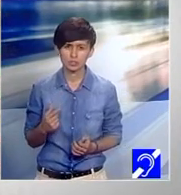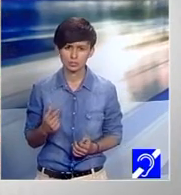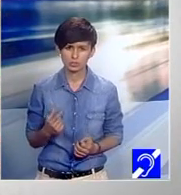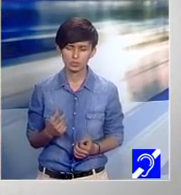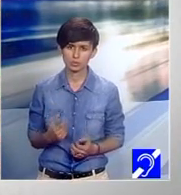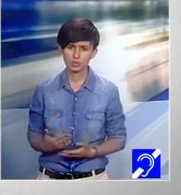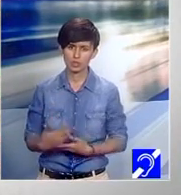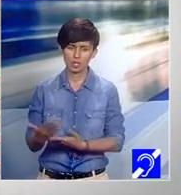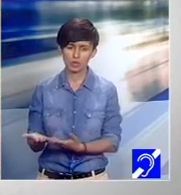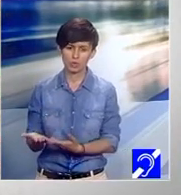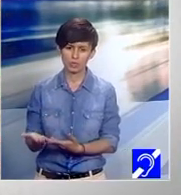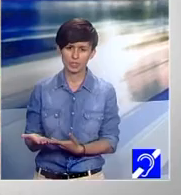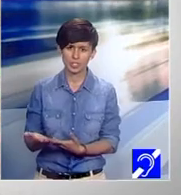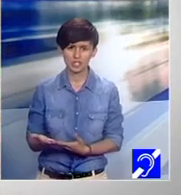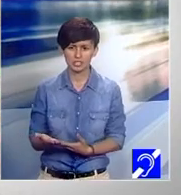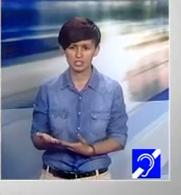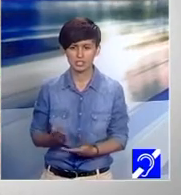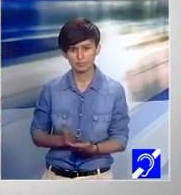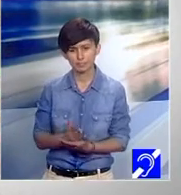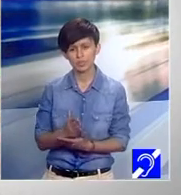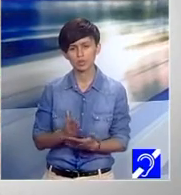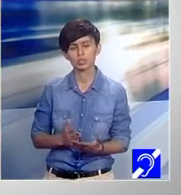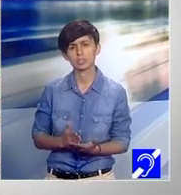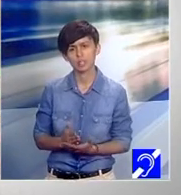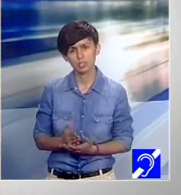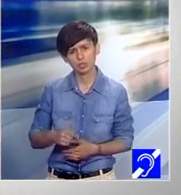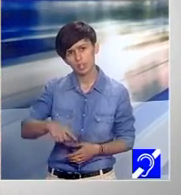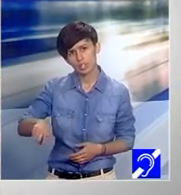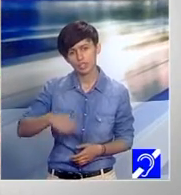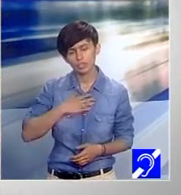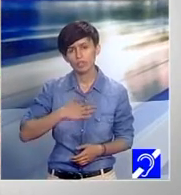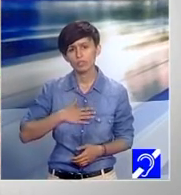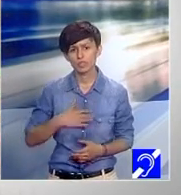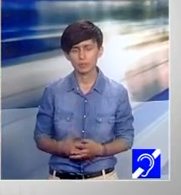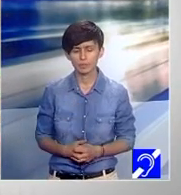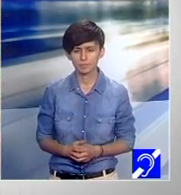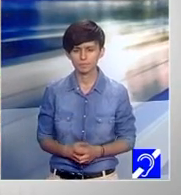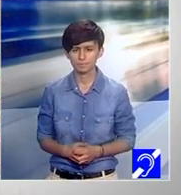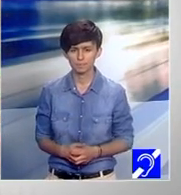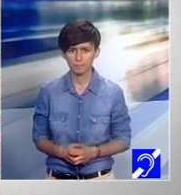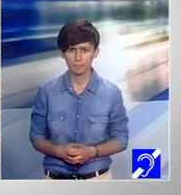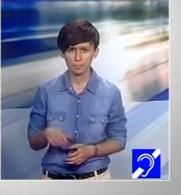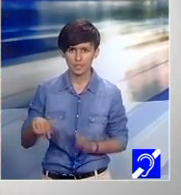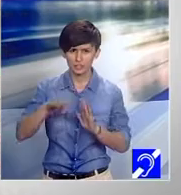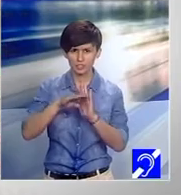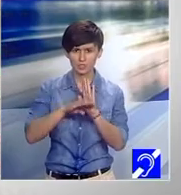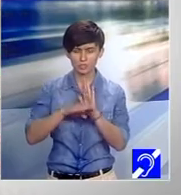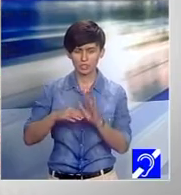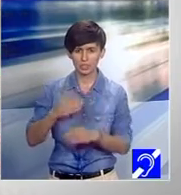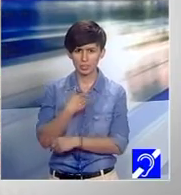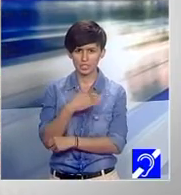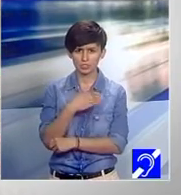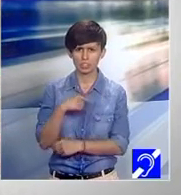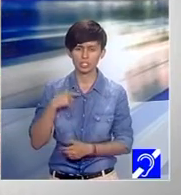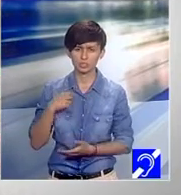nu sunt alocați cu o fluență pe care noi ne-am dorit-o. Deci la începutul anului, aceste programe naționale sunt finanțate la